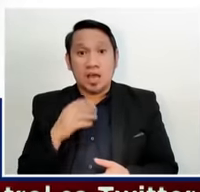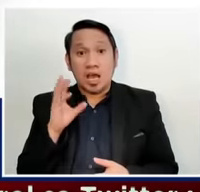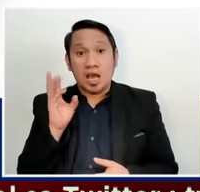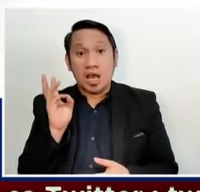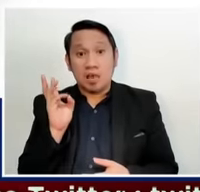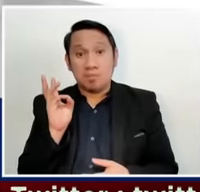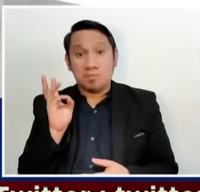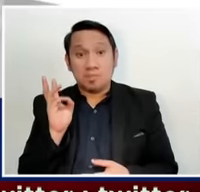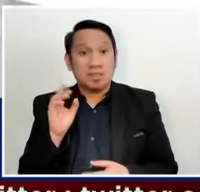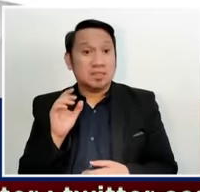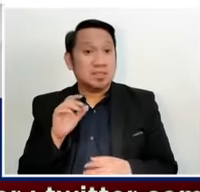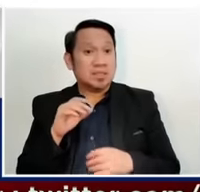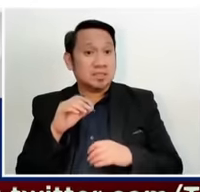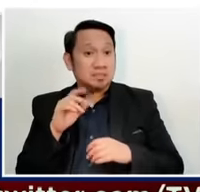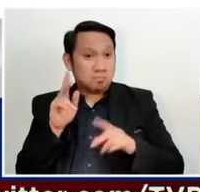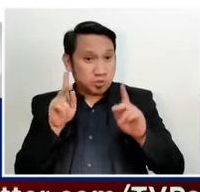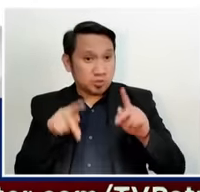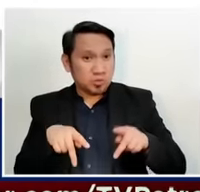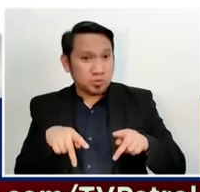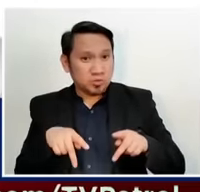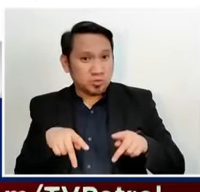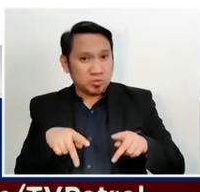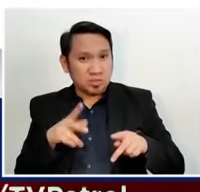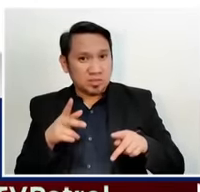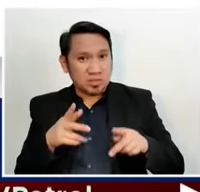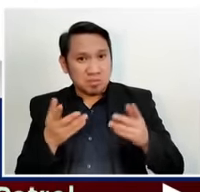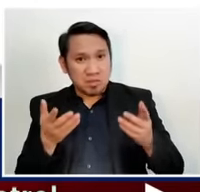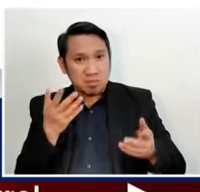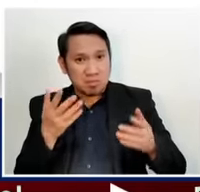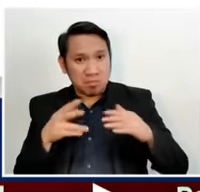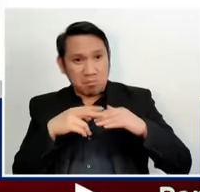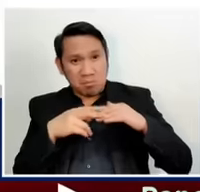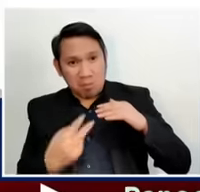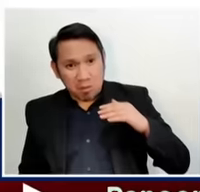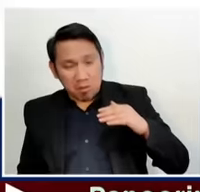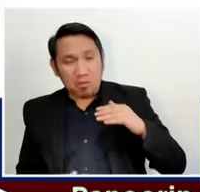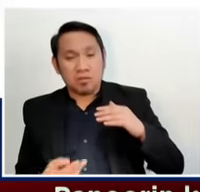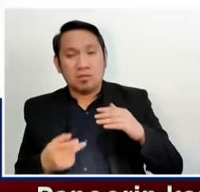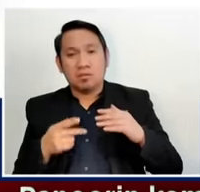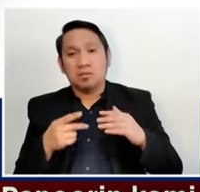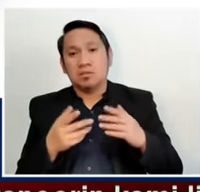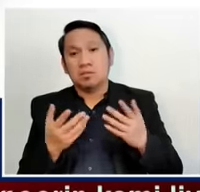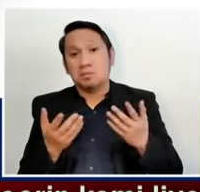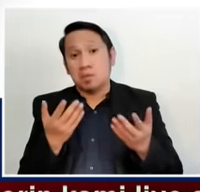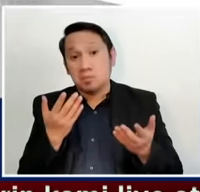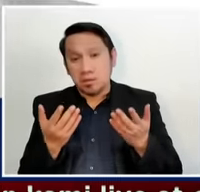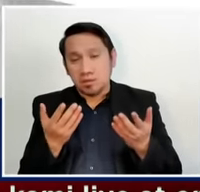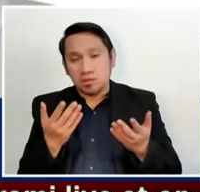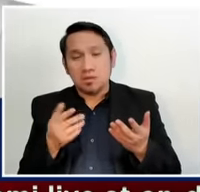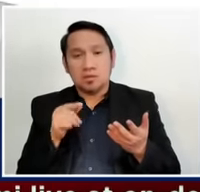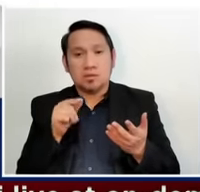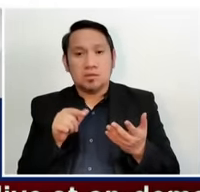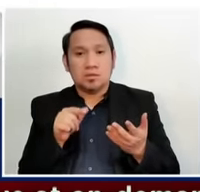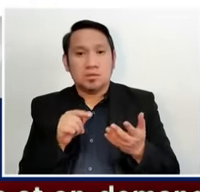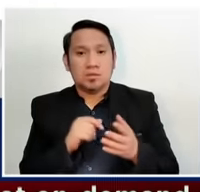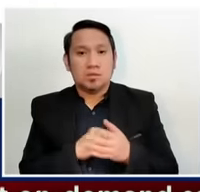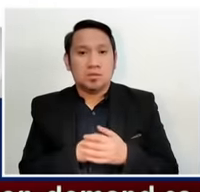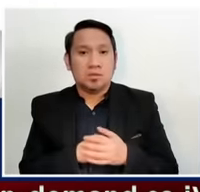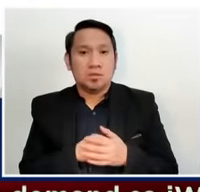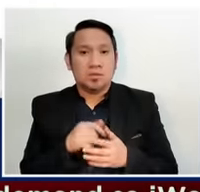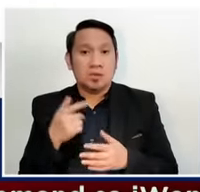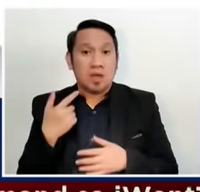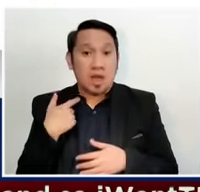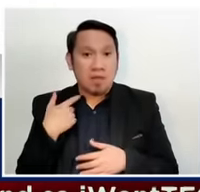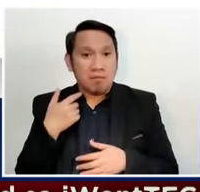sa tulay na ngayon ay pinangangambahang nalunod. Pero nilinaw ng mga otoridad, malaking bagay na nakapag-mayday signal pa ang